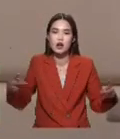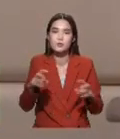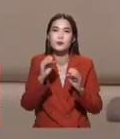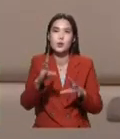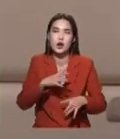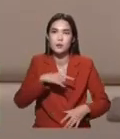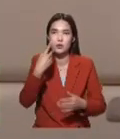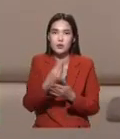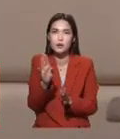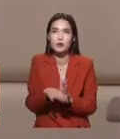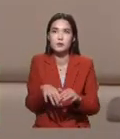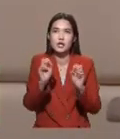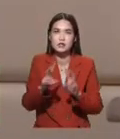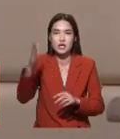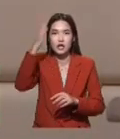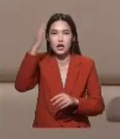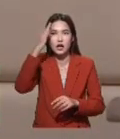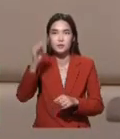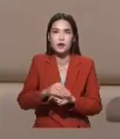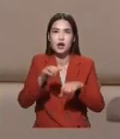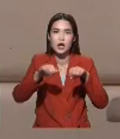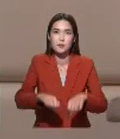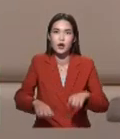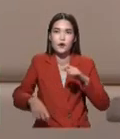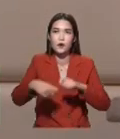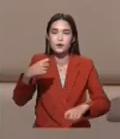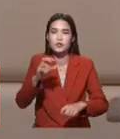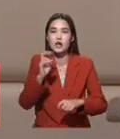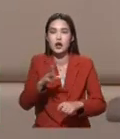общественной опасности административного правонарушения,